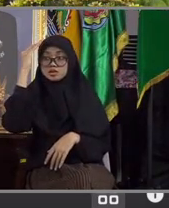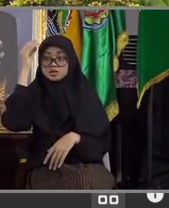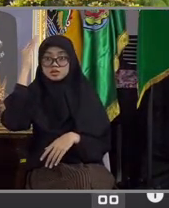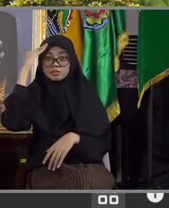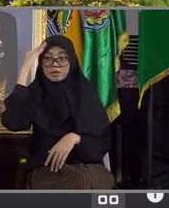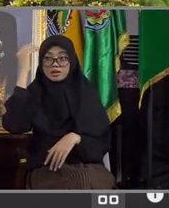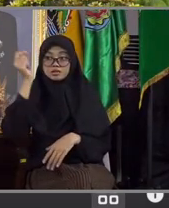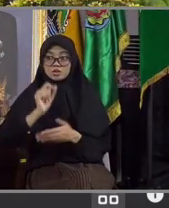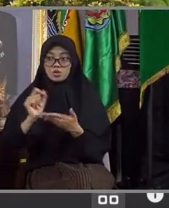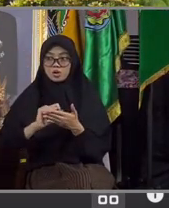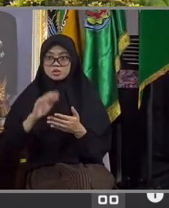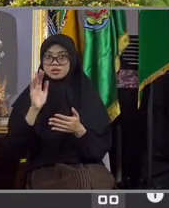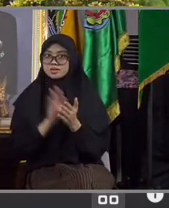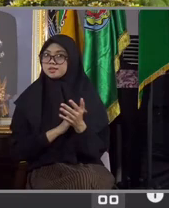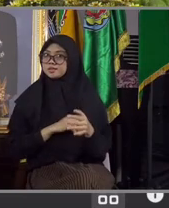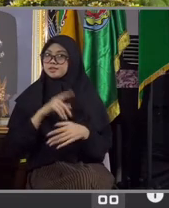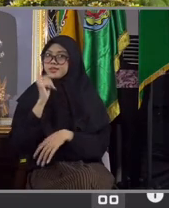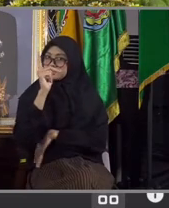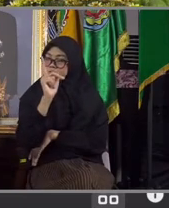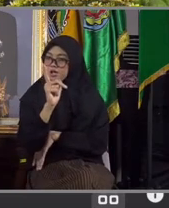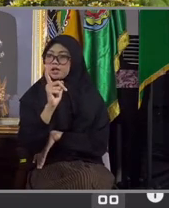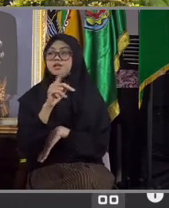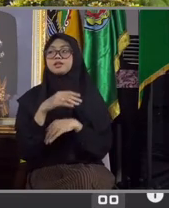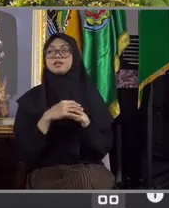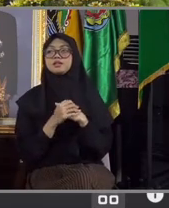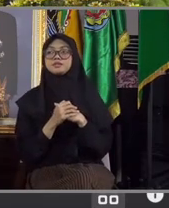Bapak. Bahaya ora iso ngrambungi iki.